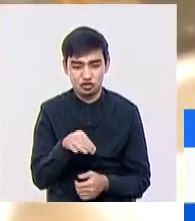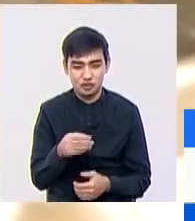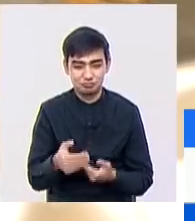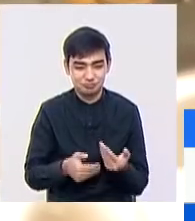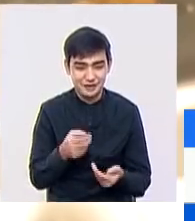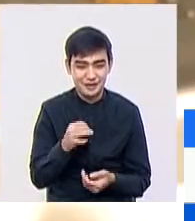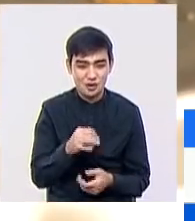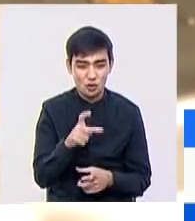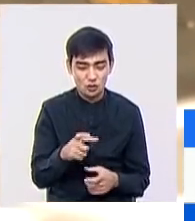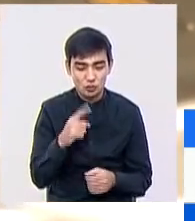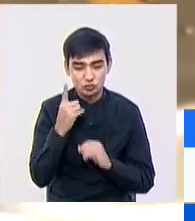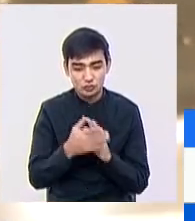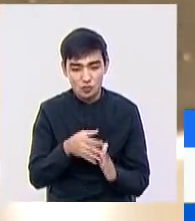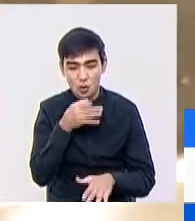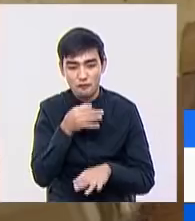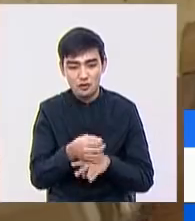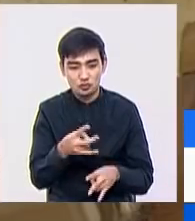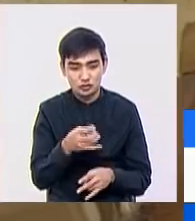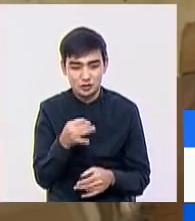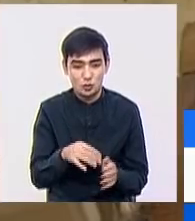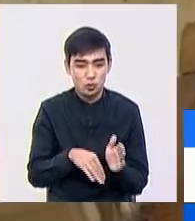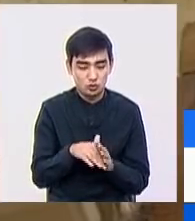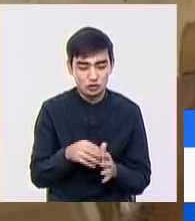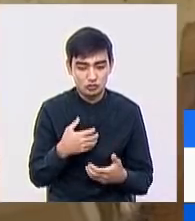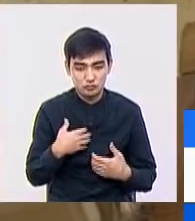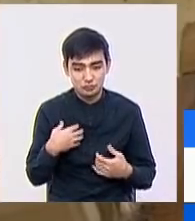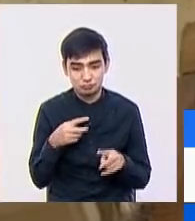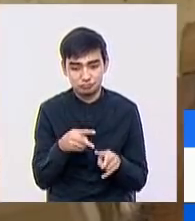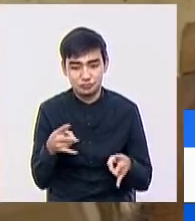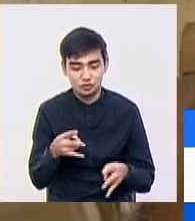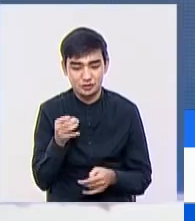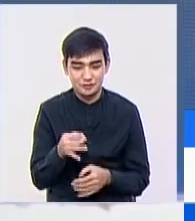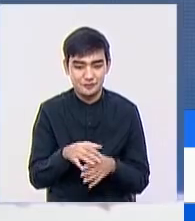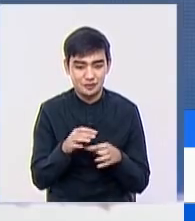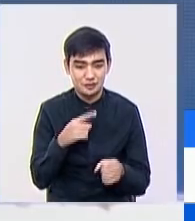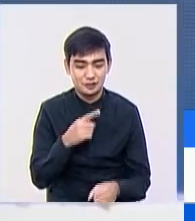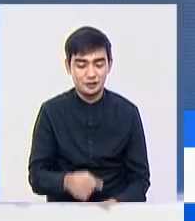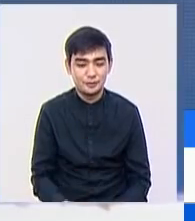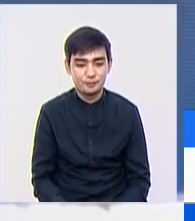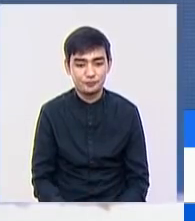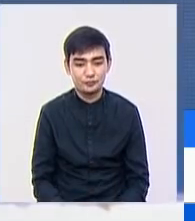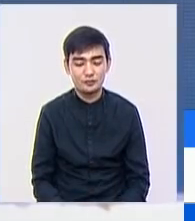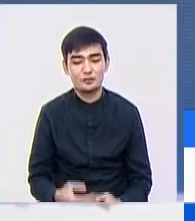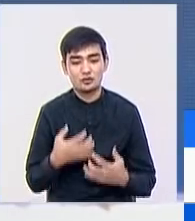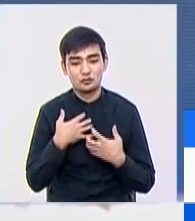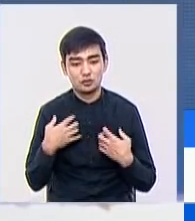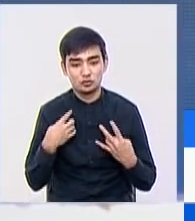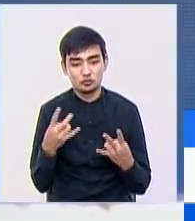для того, чтобы люди осознавали ответственность и лучше относились к животным, уверяют чиновники. Животных нужно рассматривать